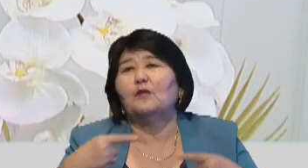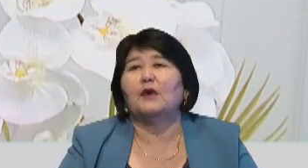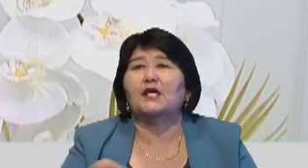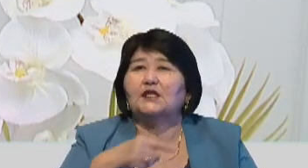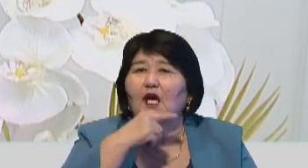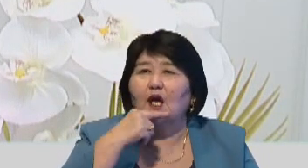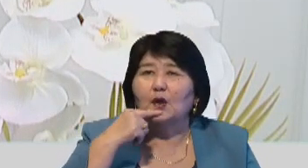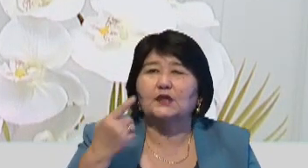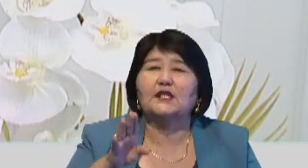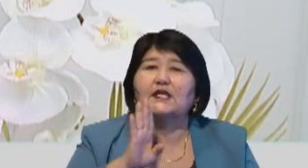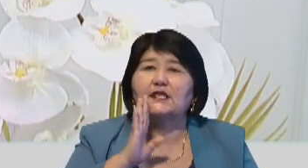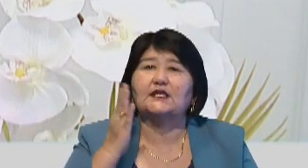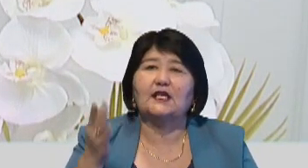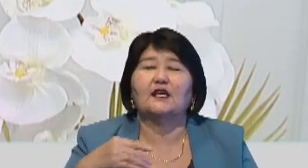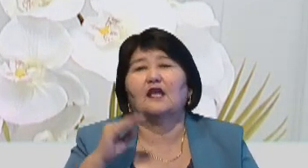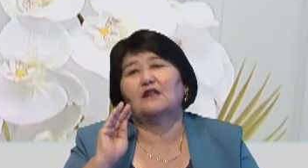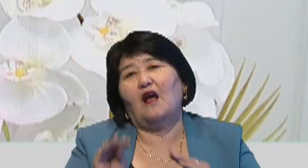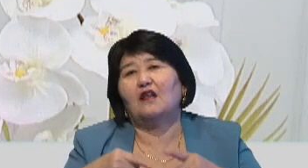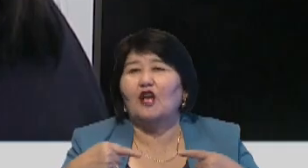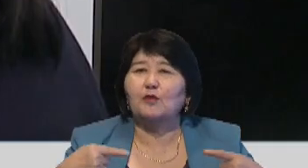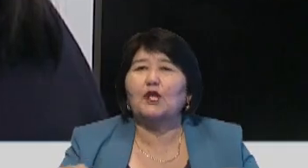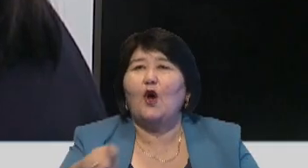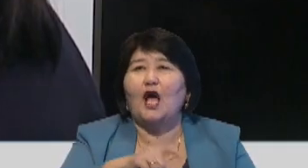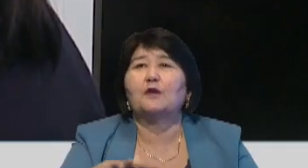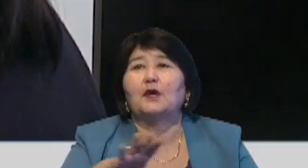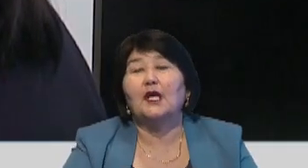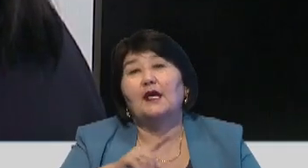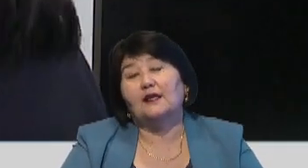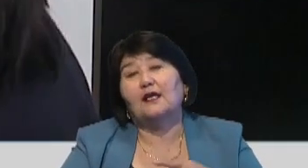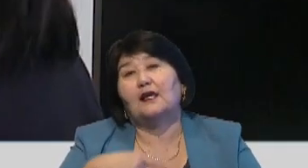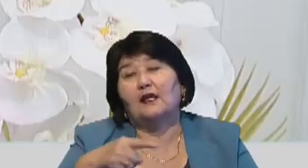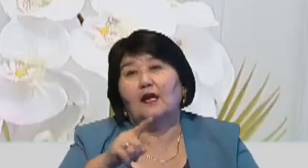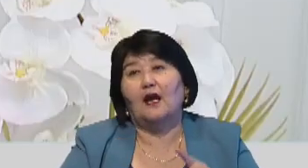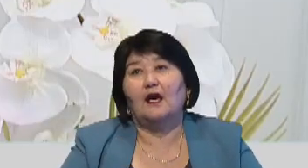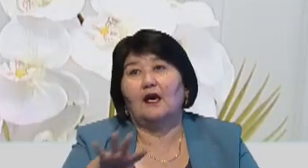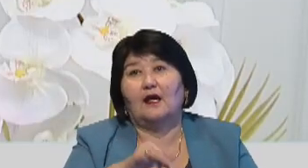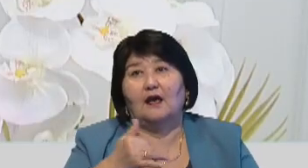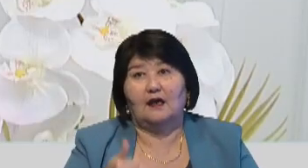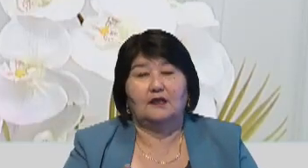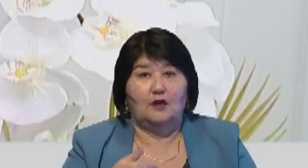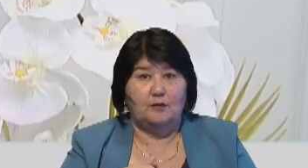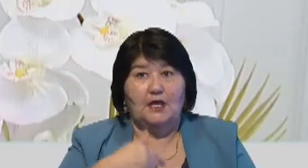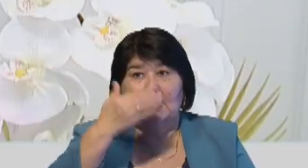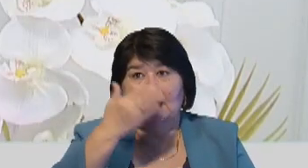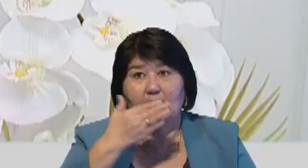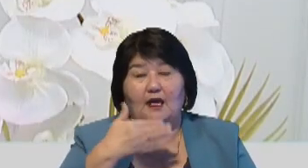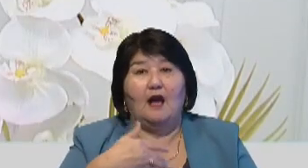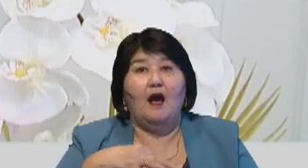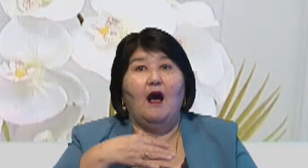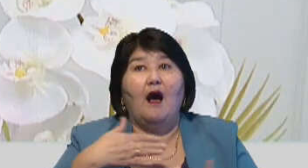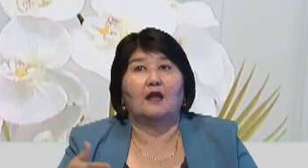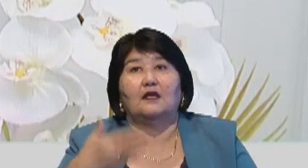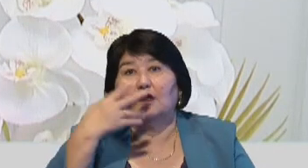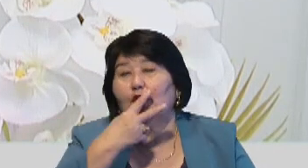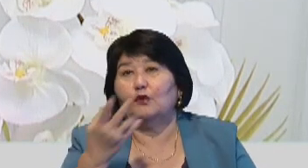ұлттық қыз екен, ана мынау деген әңгімелер болды айнала. Келе-келе ағайындар қазір менің келінінен артық келінді көріп